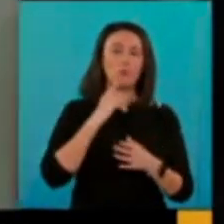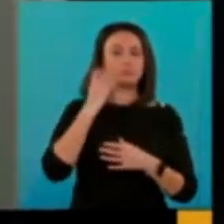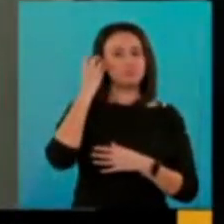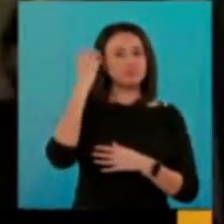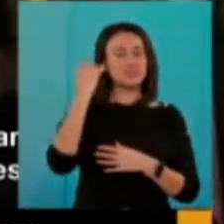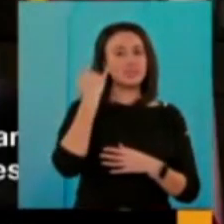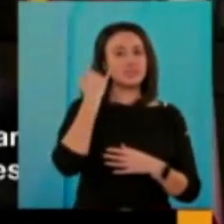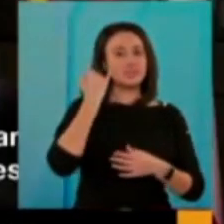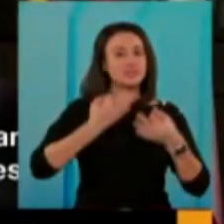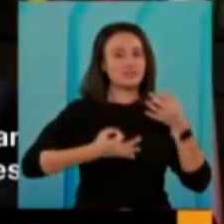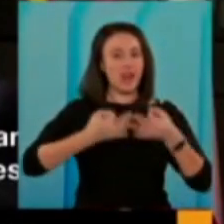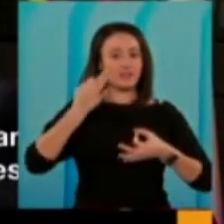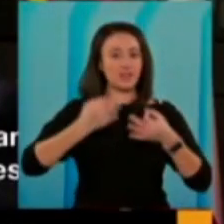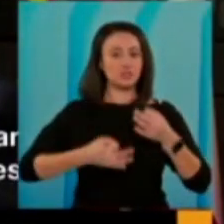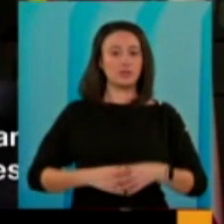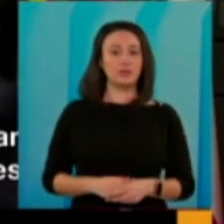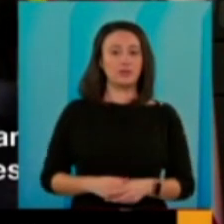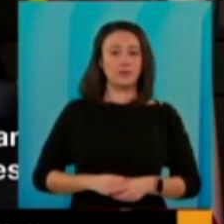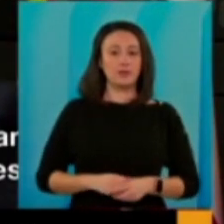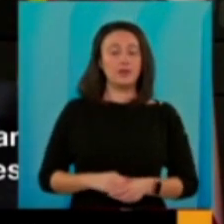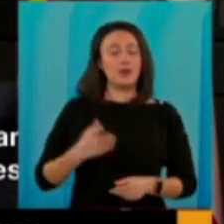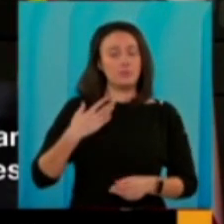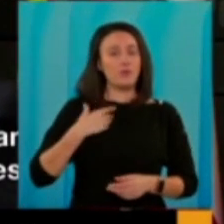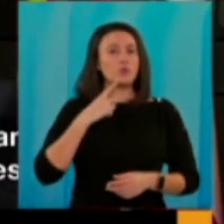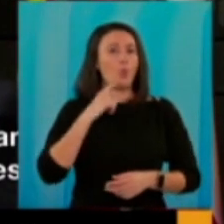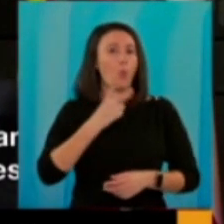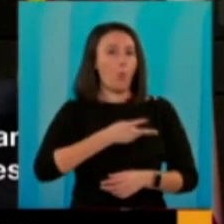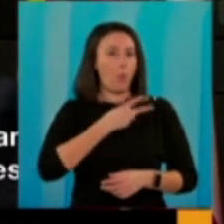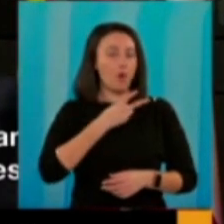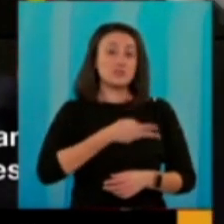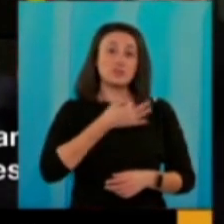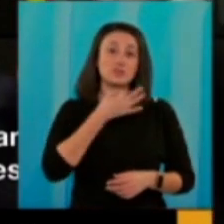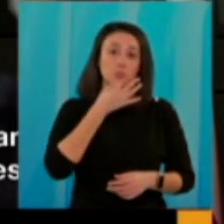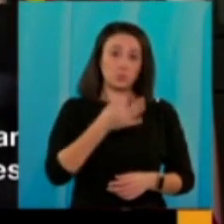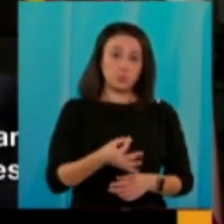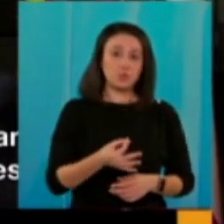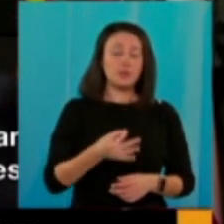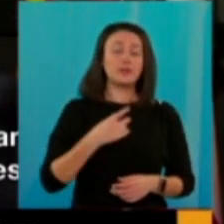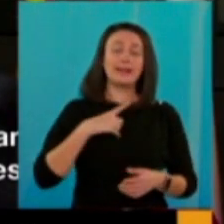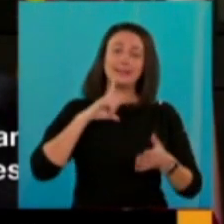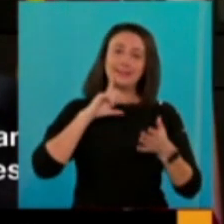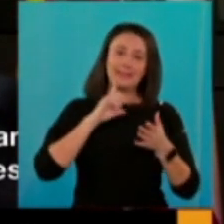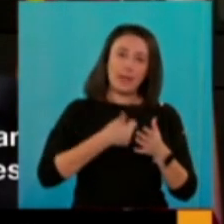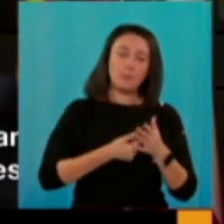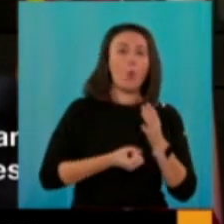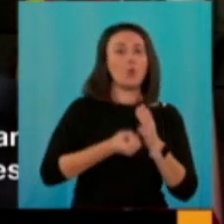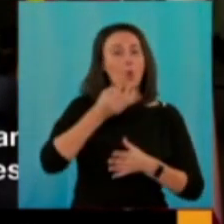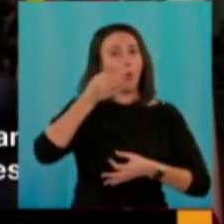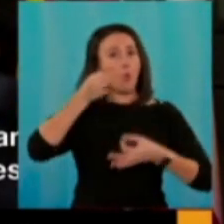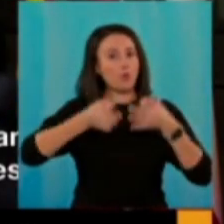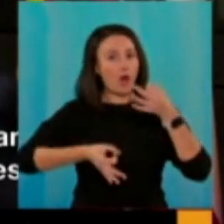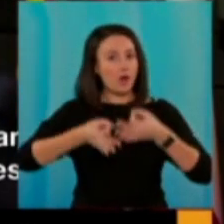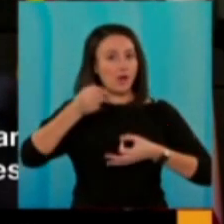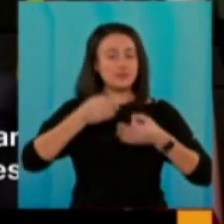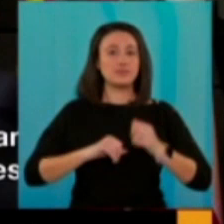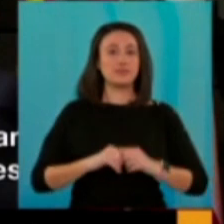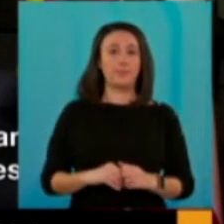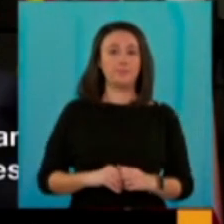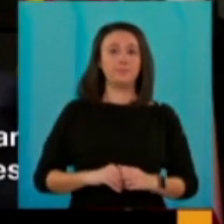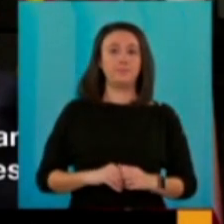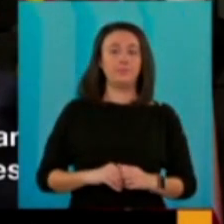concept strategic. I had the honor to express yesterday evening was that we need a new strategic concept adapted to the